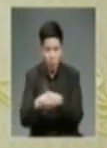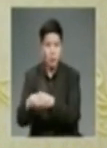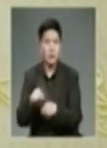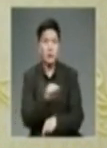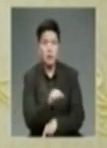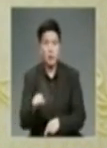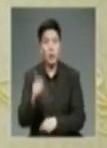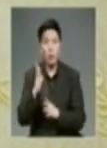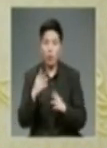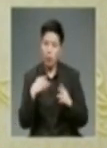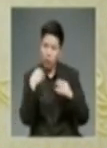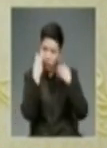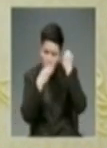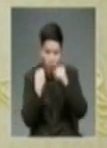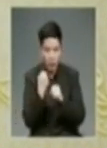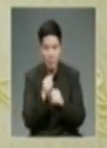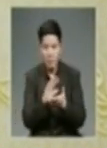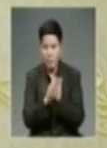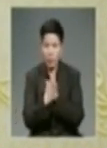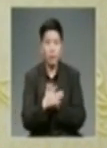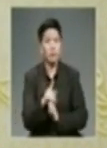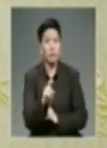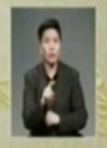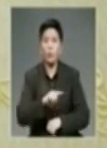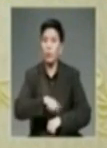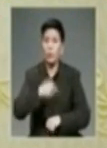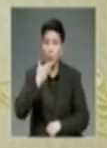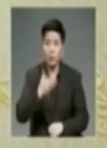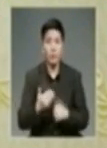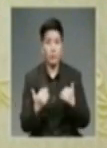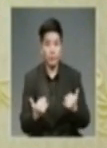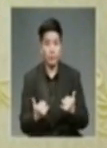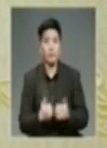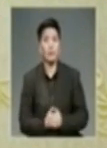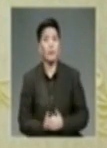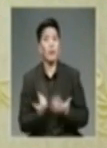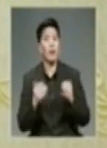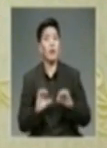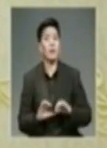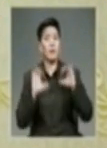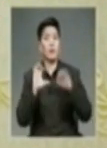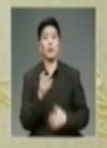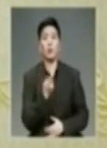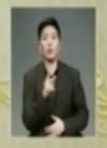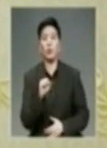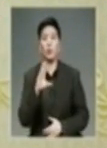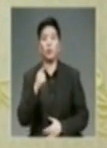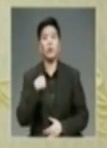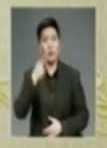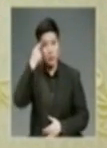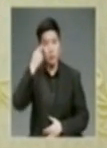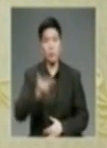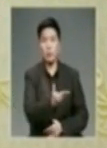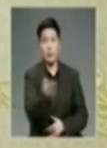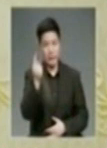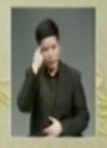ดการสับสนโลละมันมันก็ไปรุ่งไม่ได้อยู่ดีนะครับตลอดเวลารัฐบาลและคสช.เข้าใจนะครับว่าทุกคนจำเป็นต้องนึกถึงตัว